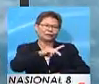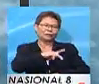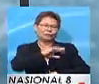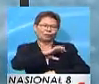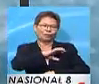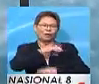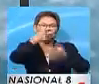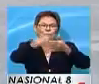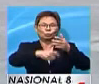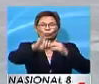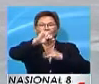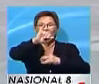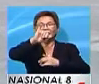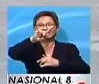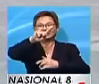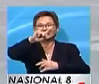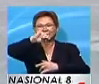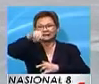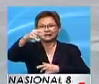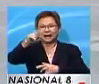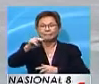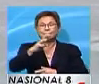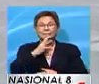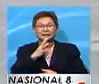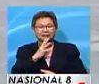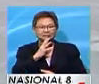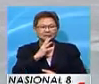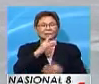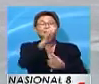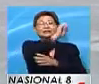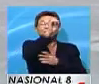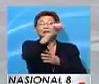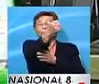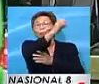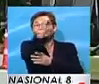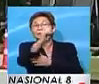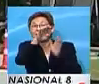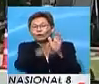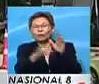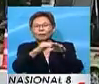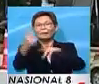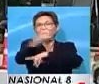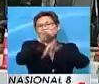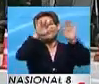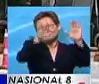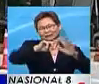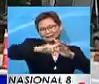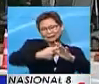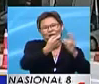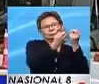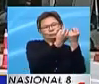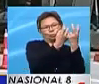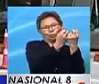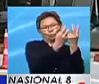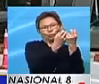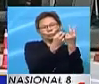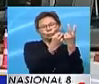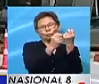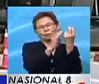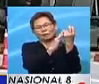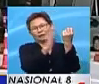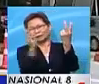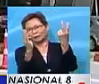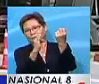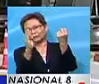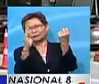toljm wanw Wan Yus berkata Dis itu Ar pada ahad ini mulai 121it pagi hingga